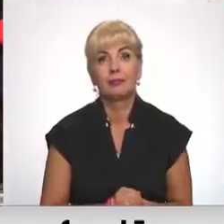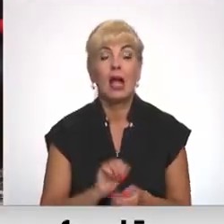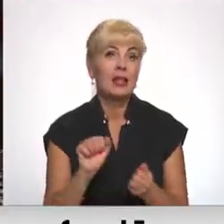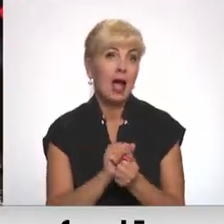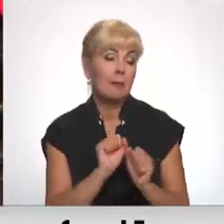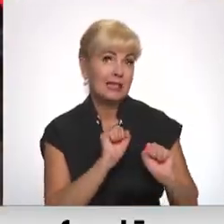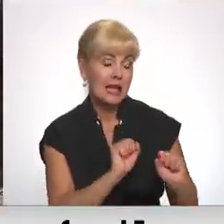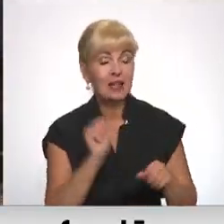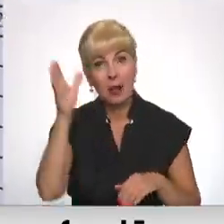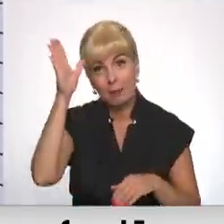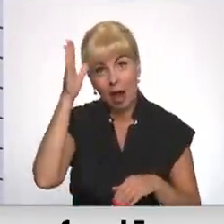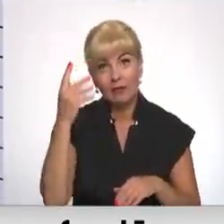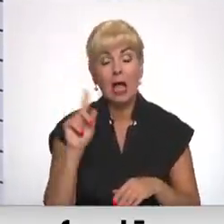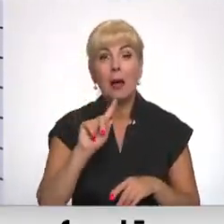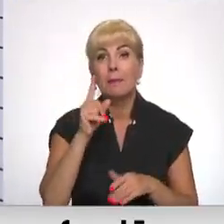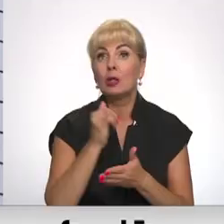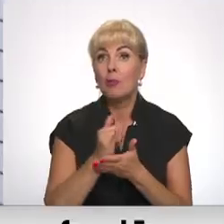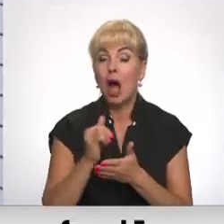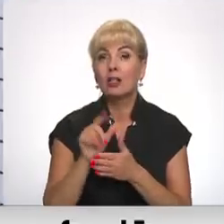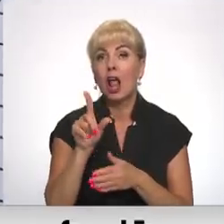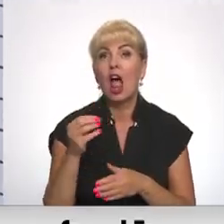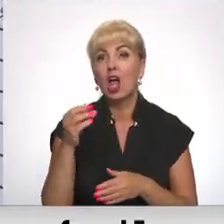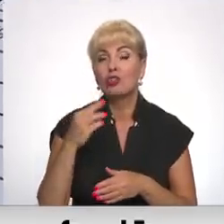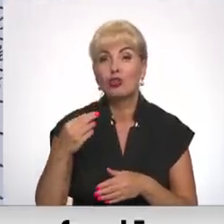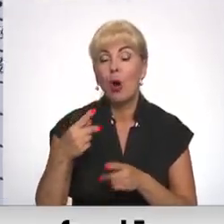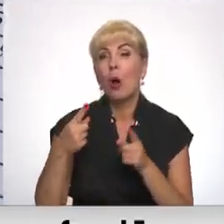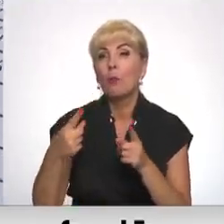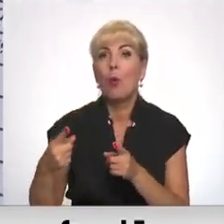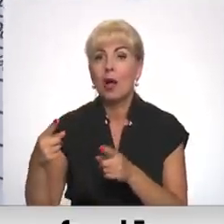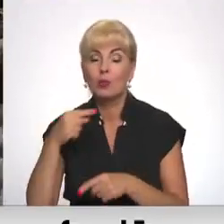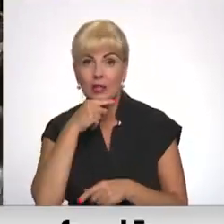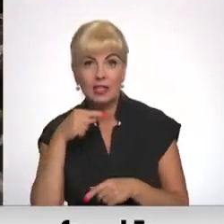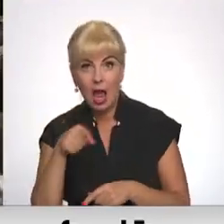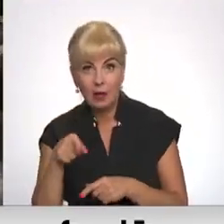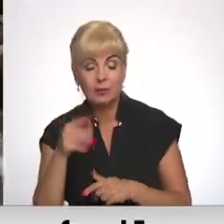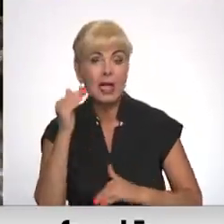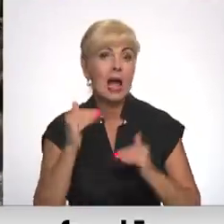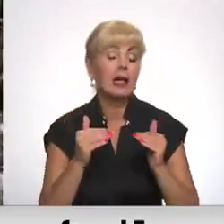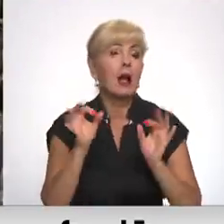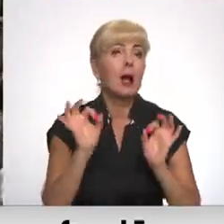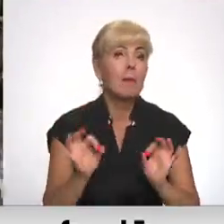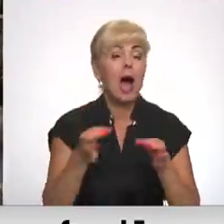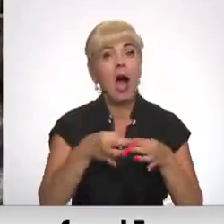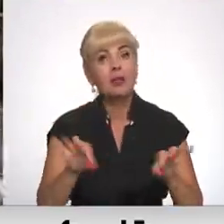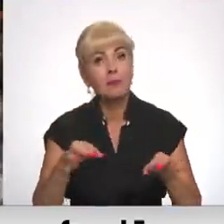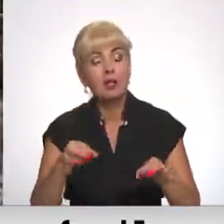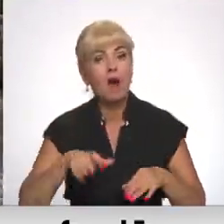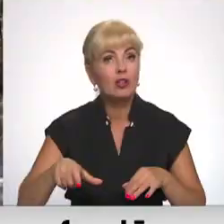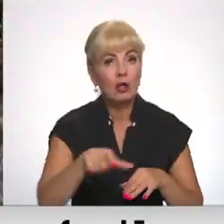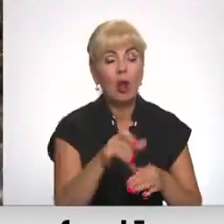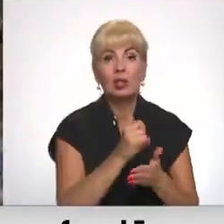Dabas aizsardzības pārvalde pirmo attīra Lenčupes posmu Cēsīs. Tā kā kritēriju, kā pareizi atbrīvot straujteci